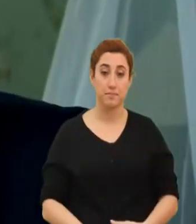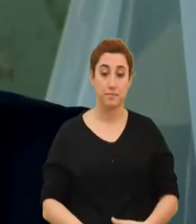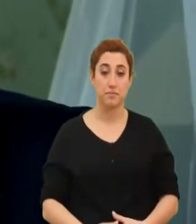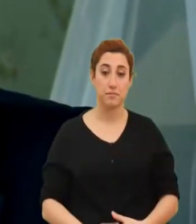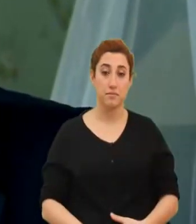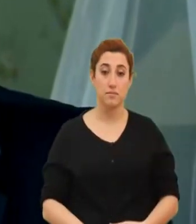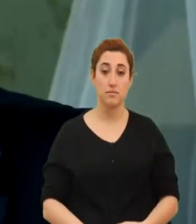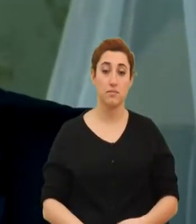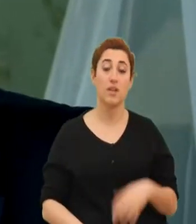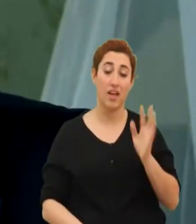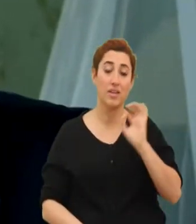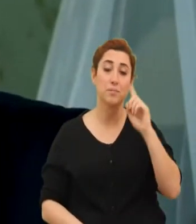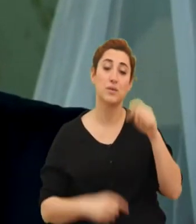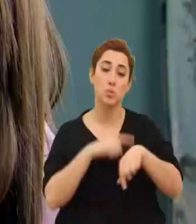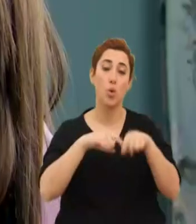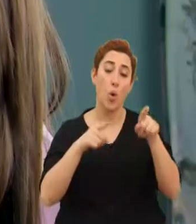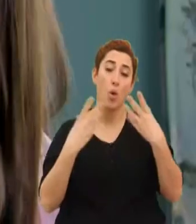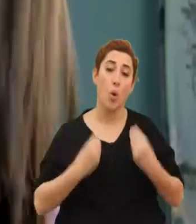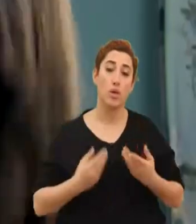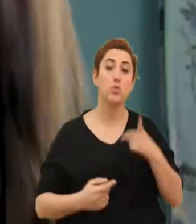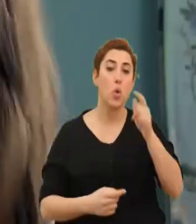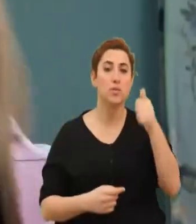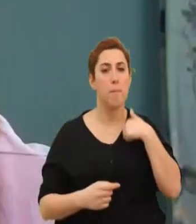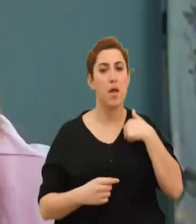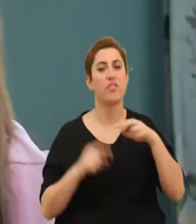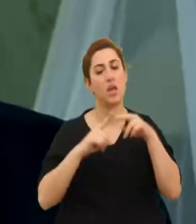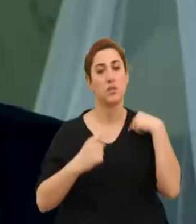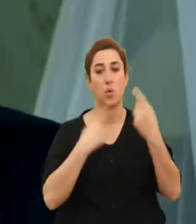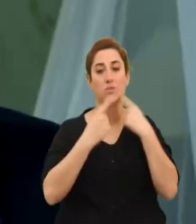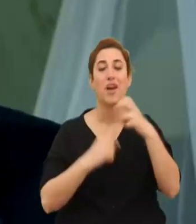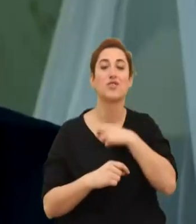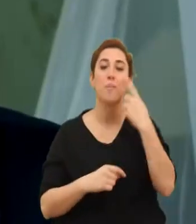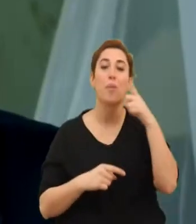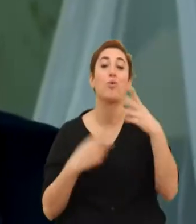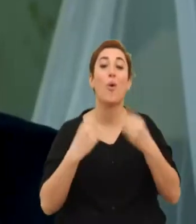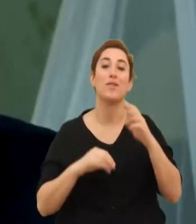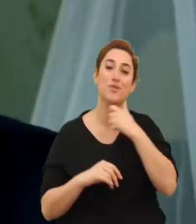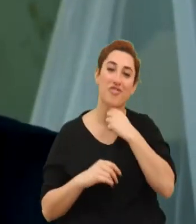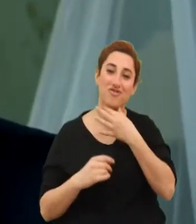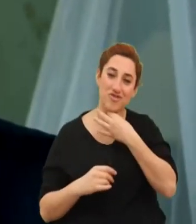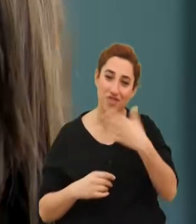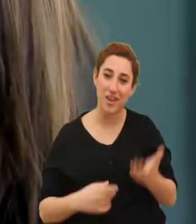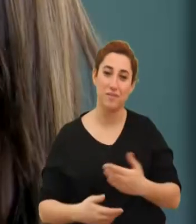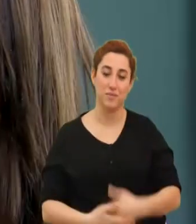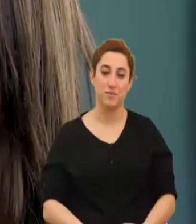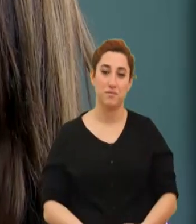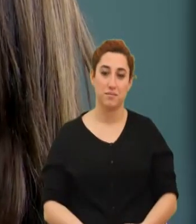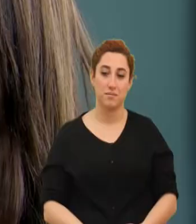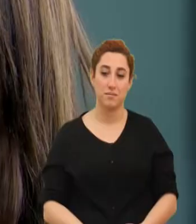Evet. Maalesef bir süre de öyle olacak. O zaman ben Nazlı'yla konuşayım. Aşkım bak bu da olmaz. Lütfen rica ediyorum